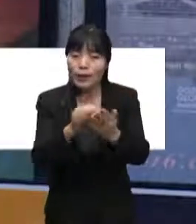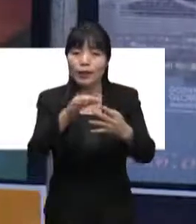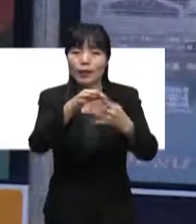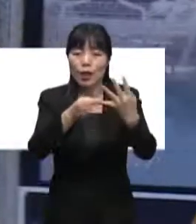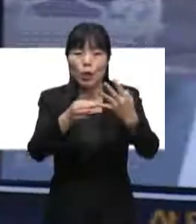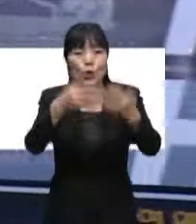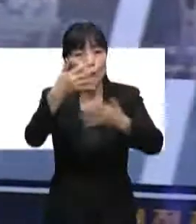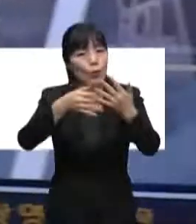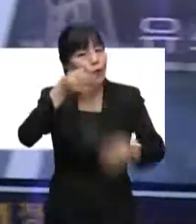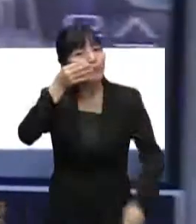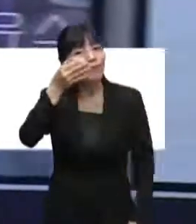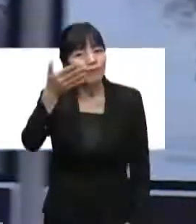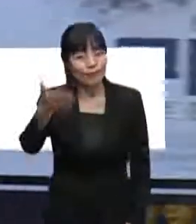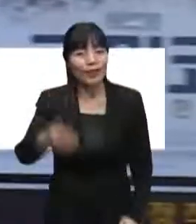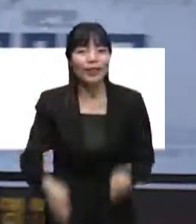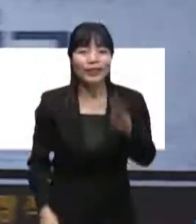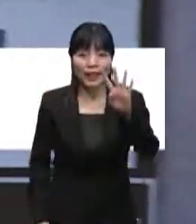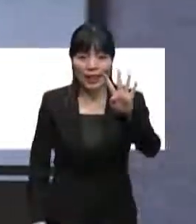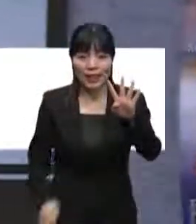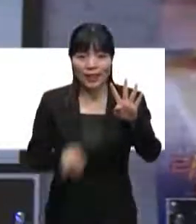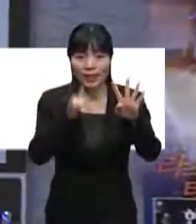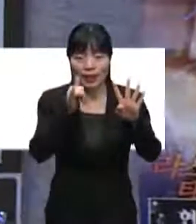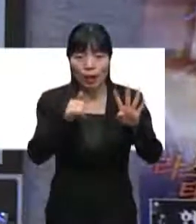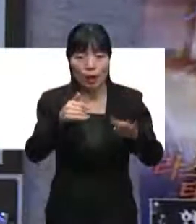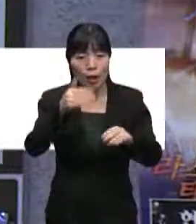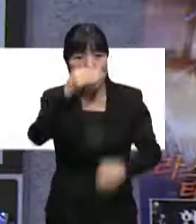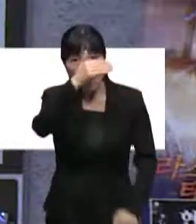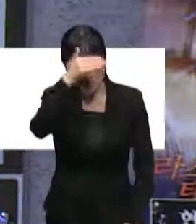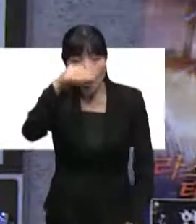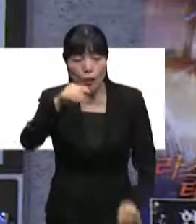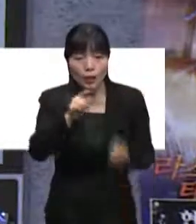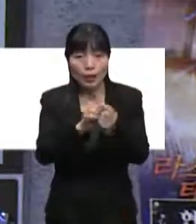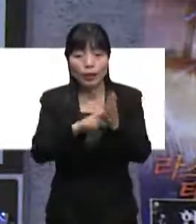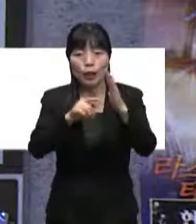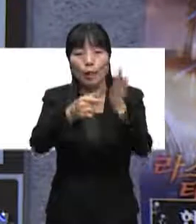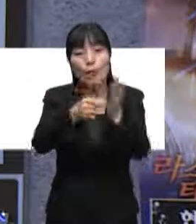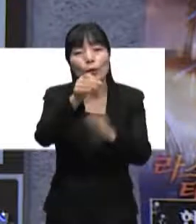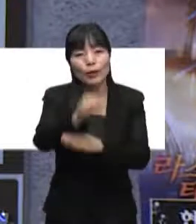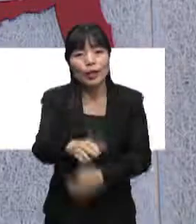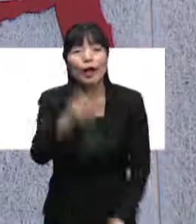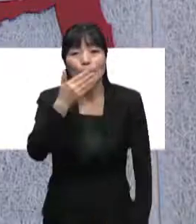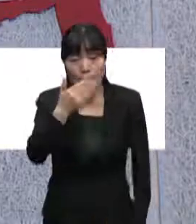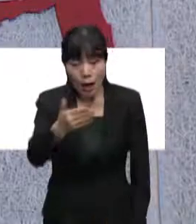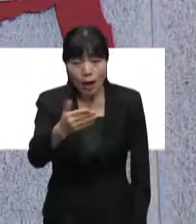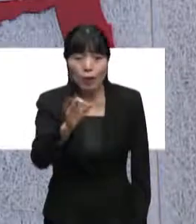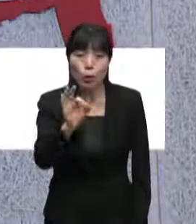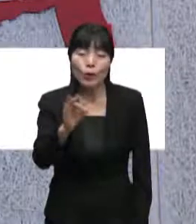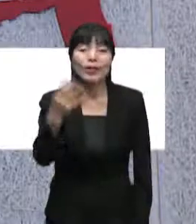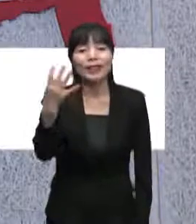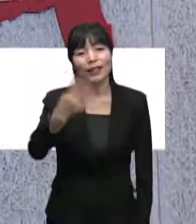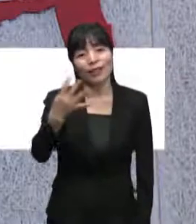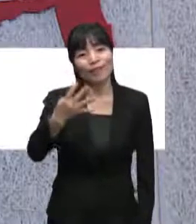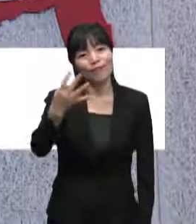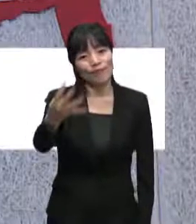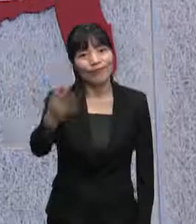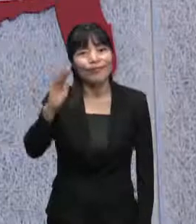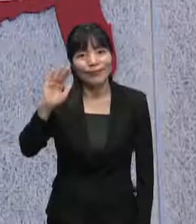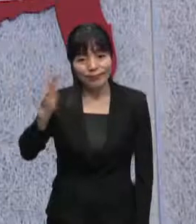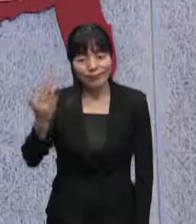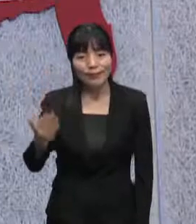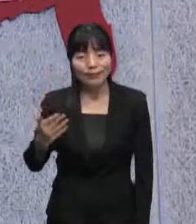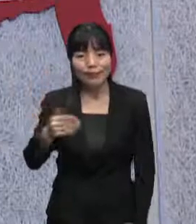작품을 상영합니다 관람권 은 영화공간 주안에서 현장 예매 할 수 있으며 관람료는 4000원 입니다